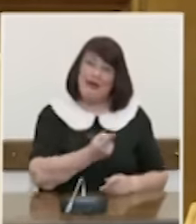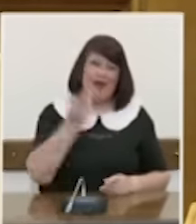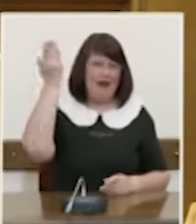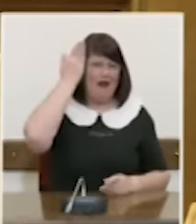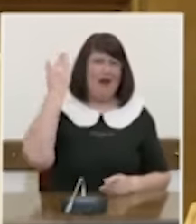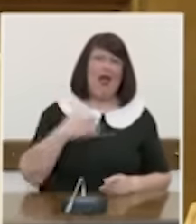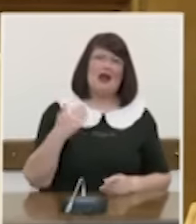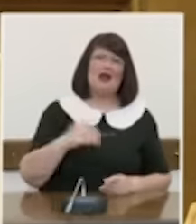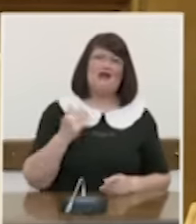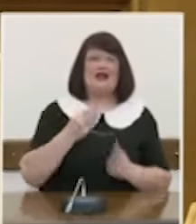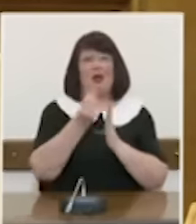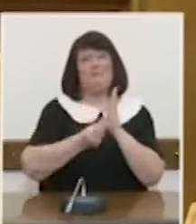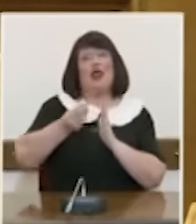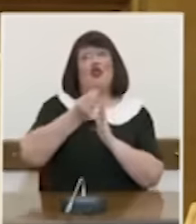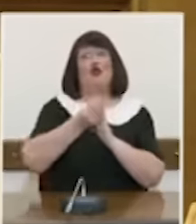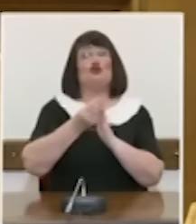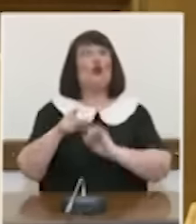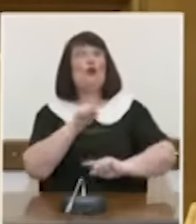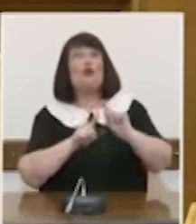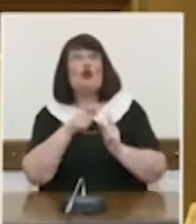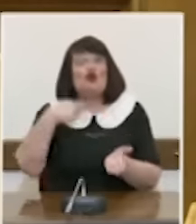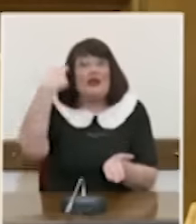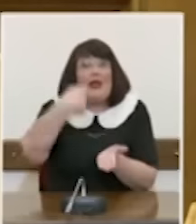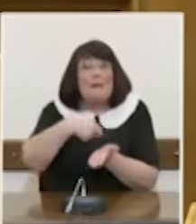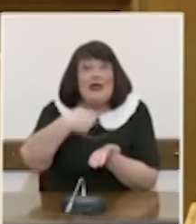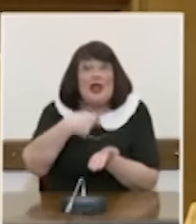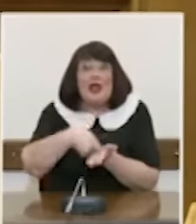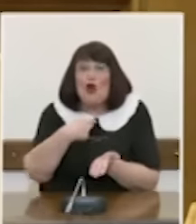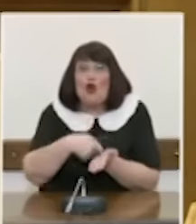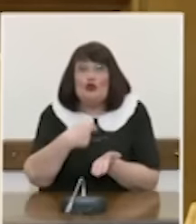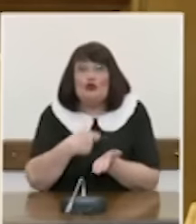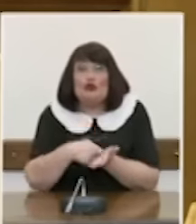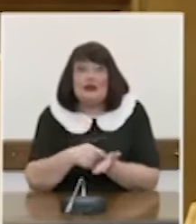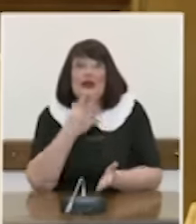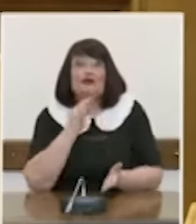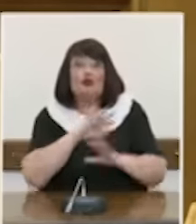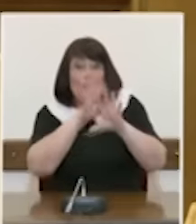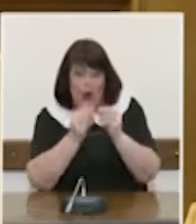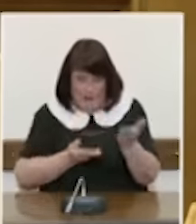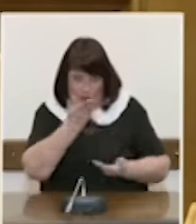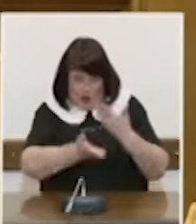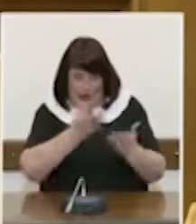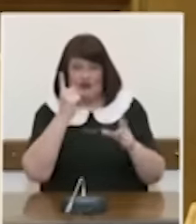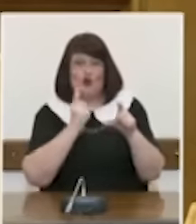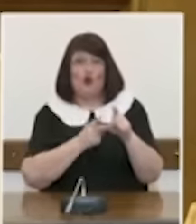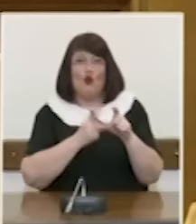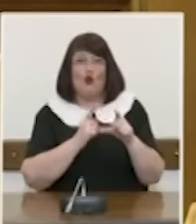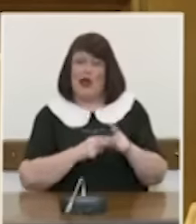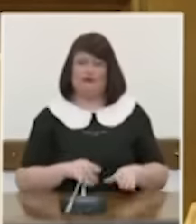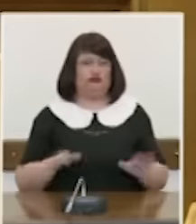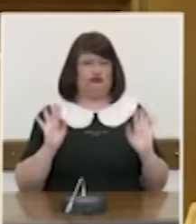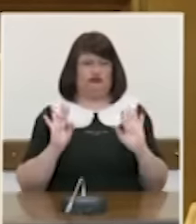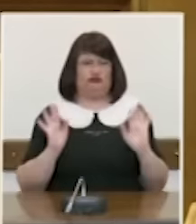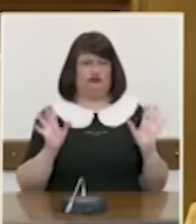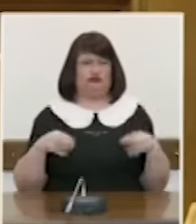πληθωρισμό. Ποιος θα πληρώσει? Γι' αυτό και απορρίπτεται όλες μας τις προτάσεις, όλες τις προτάσεις που